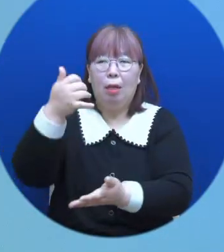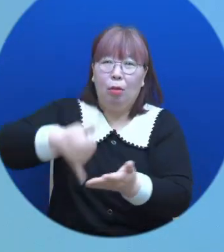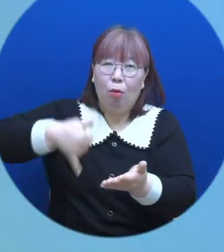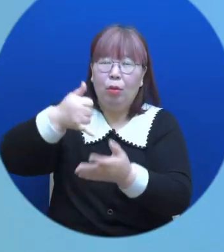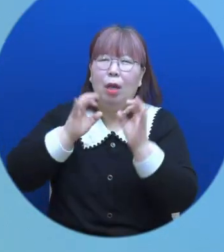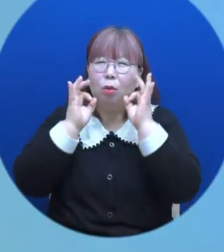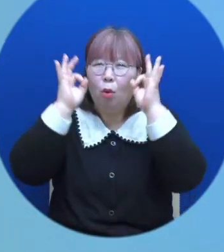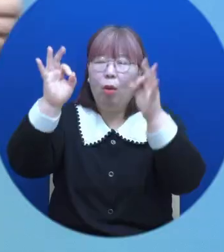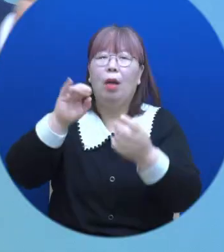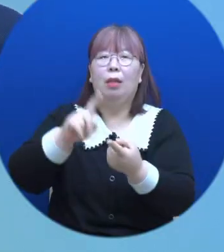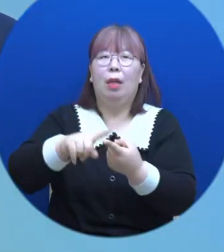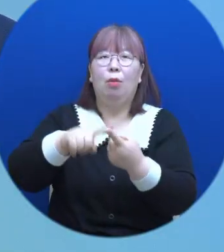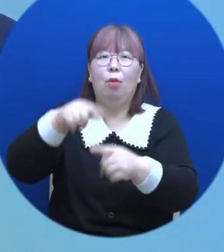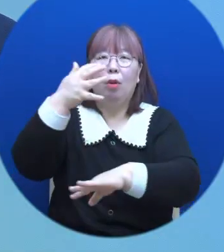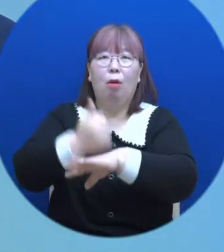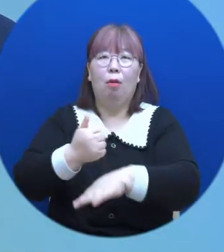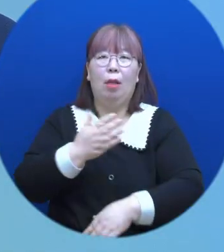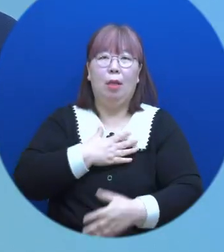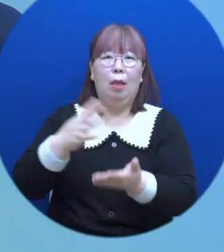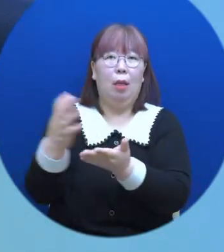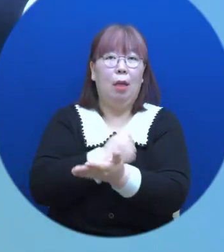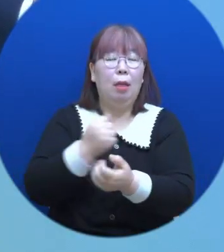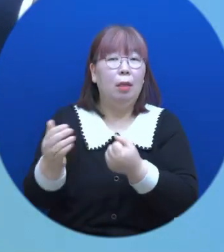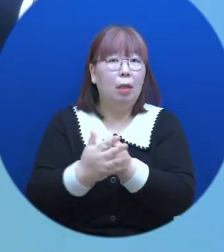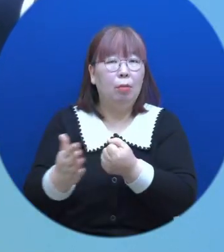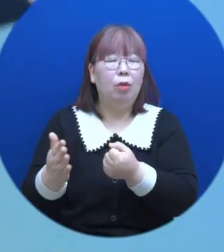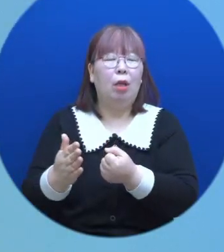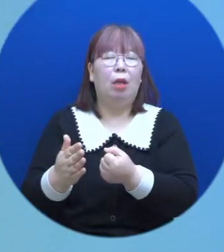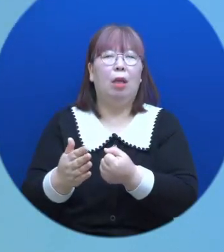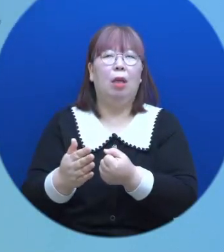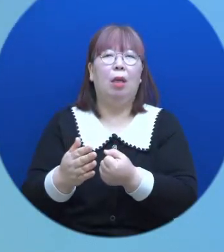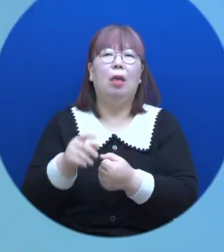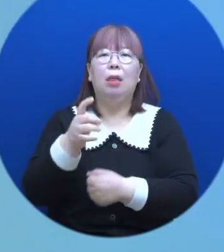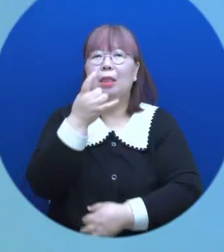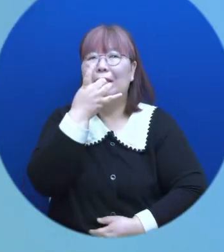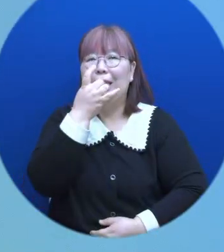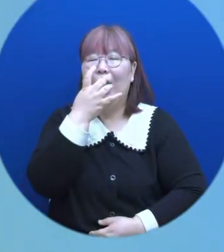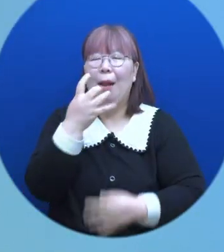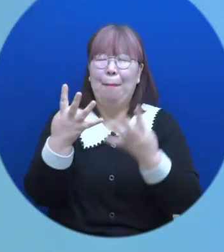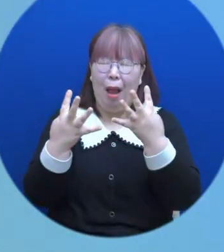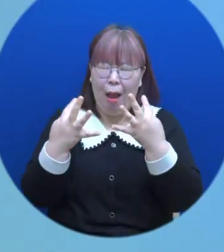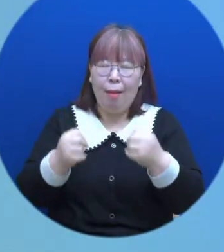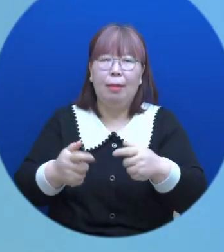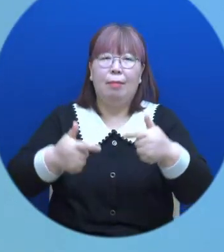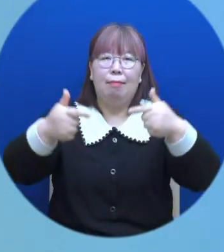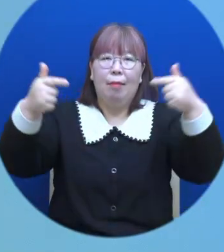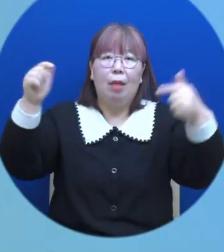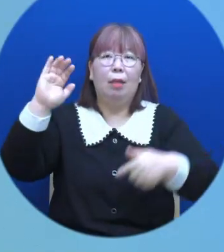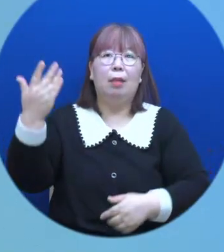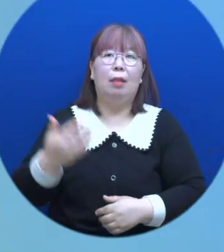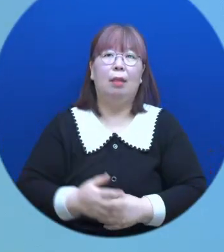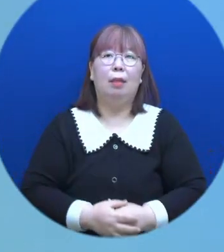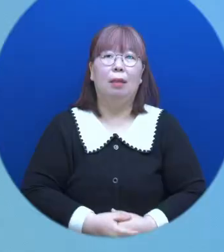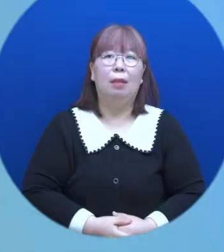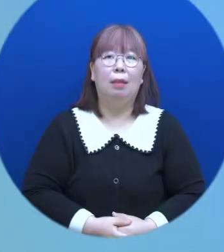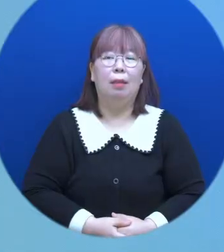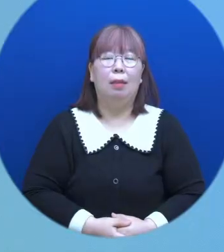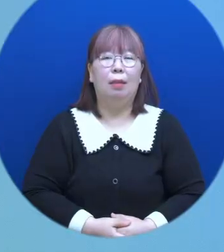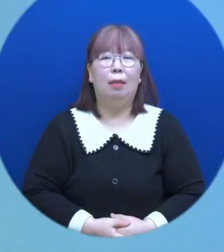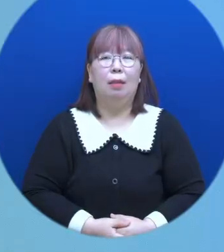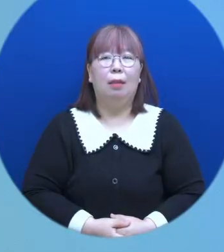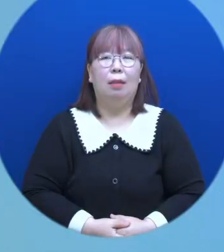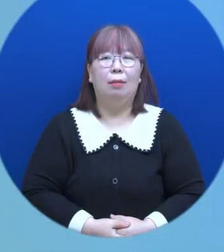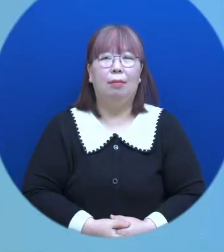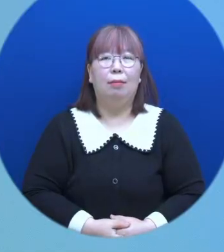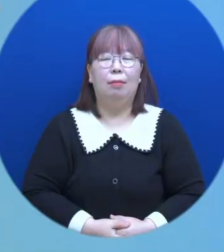내 거예요. 그러니까 생산량이 쭉쭉 올라가는 거예요. 뭘 얘기하는 걸까요?